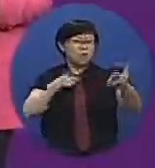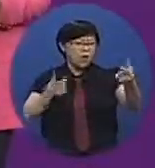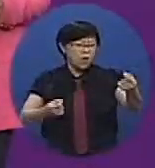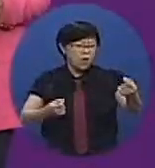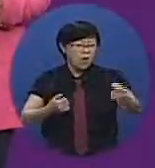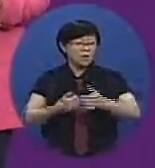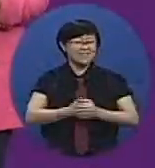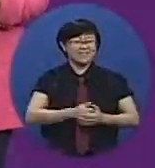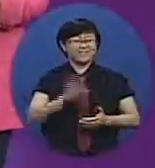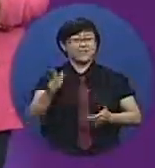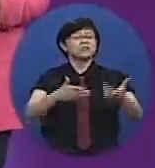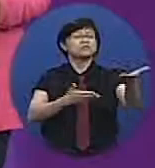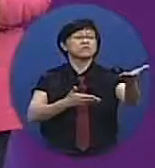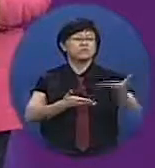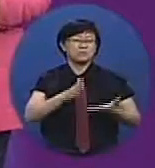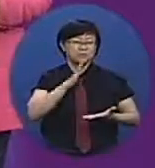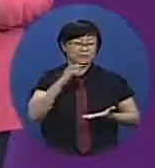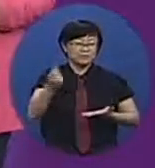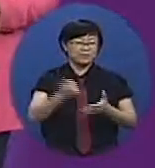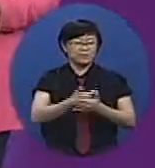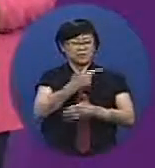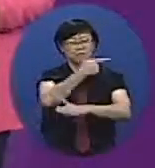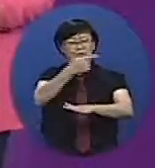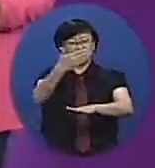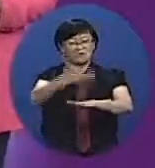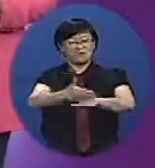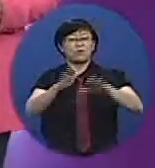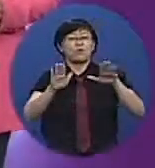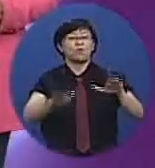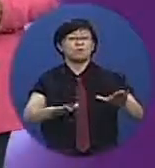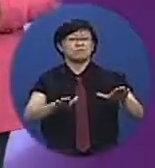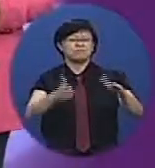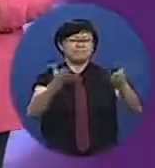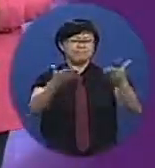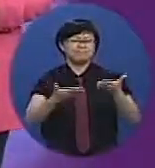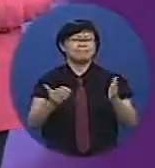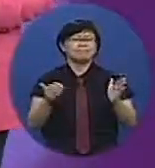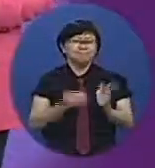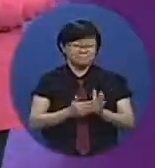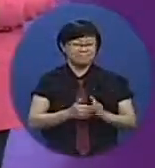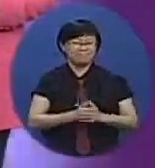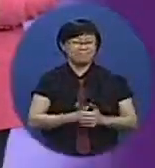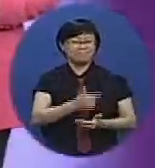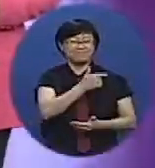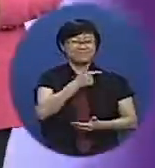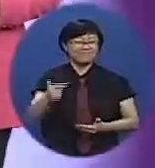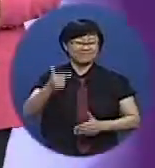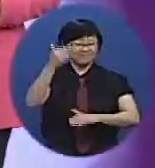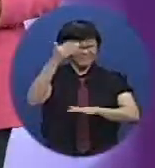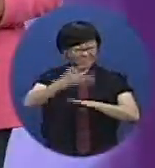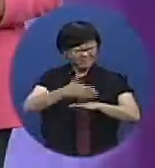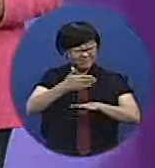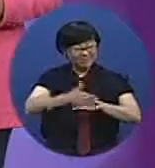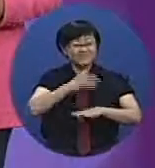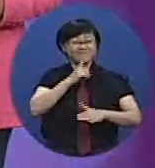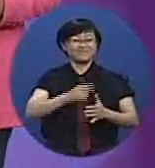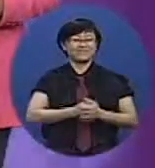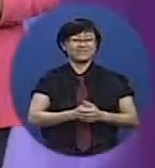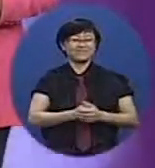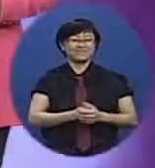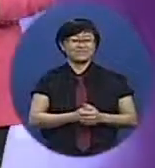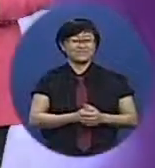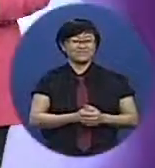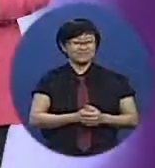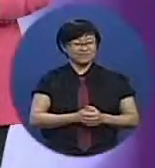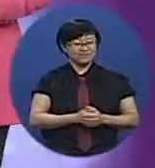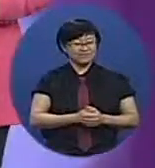놀랐네요. 너무너무 감사히 운을 받았어요. 아, 그러세요? 너무너무 감사합니다. 아, 그래, 지금